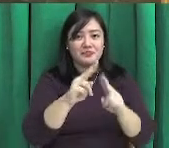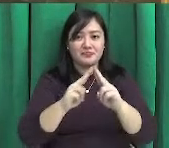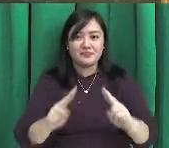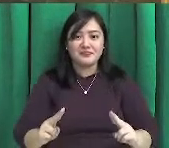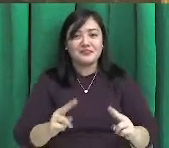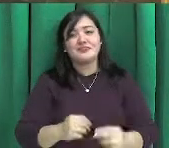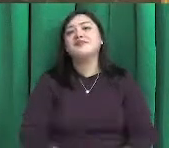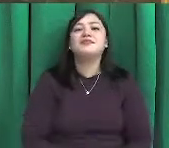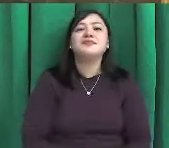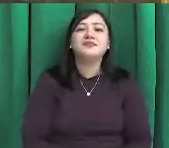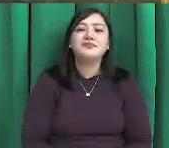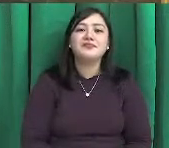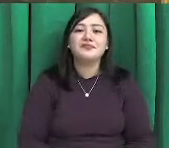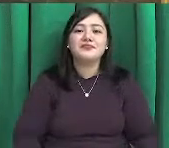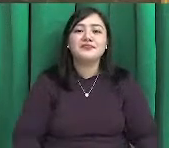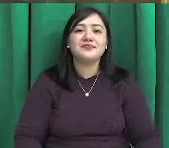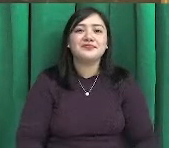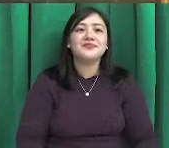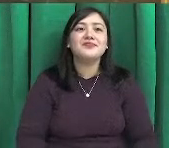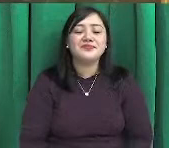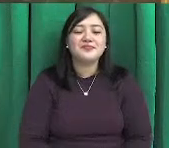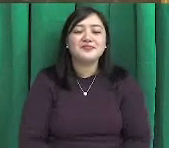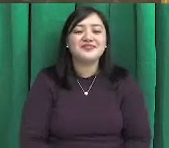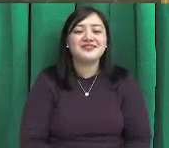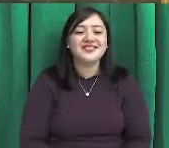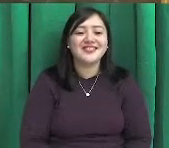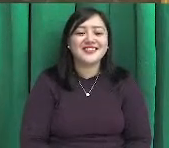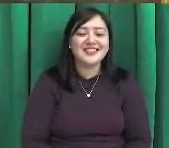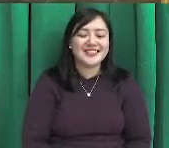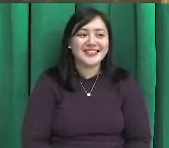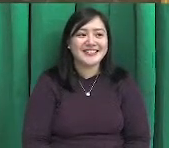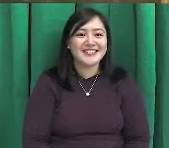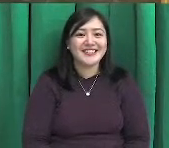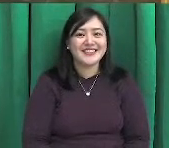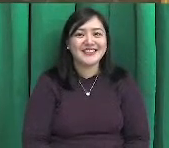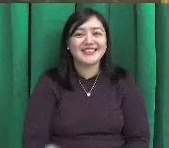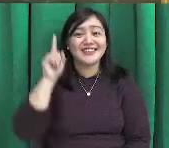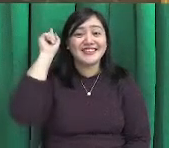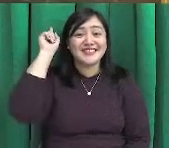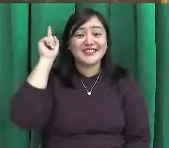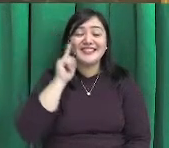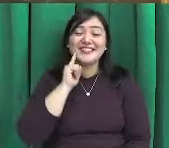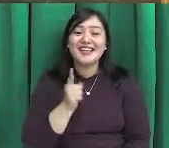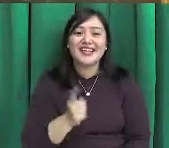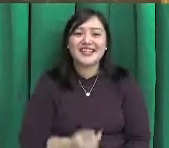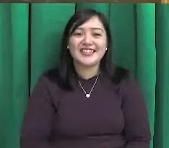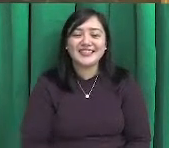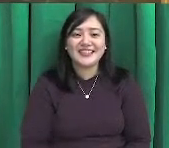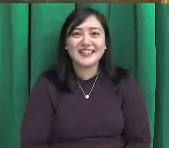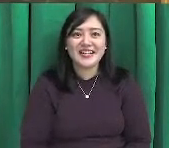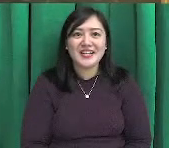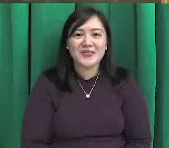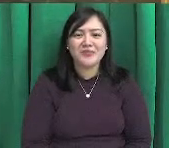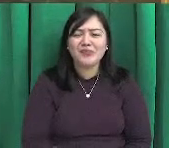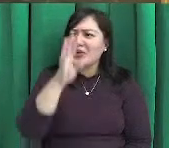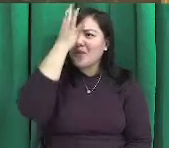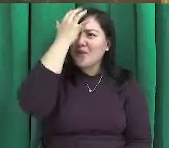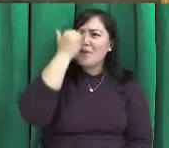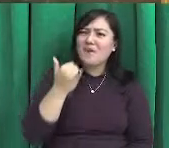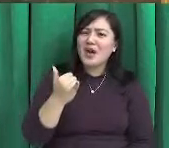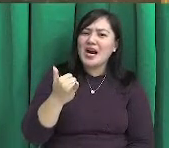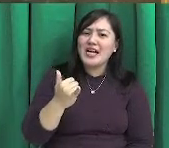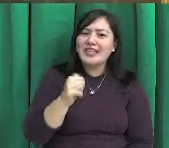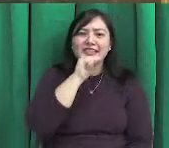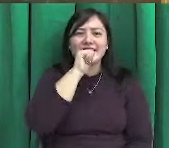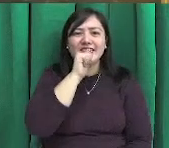lang, baka matitipan mo kami. No? Bakit kaya yung mga hindi pa kasal, ingat na ingat